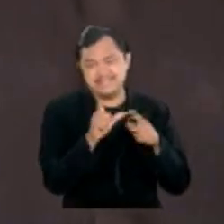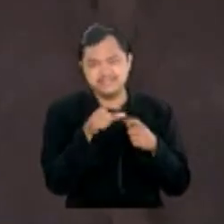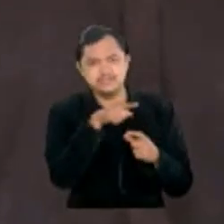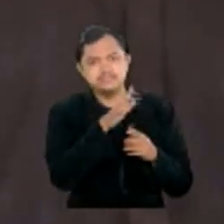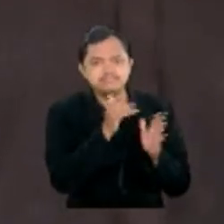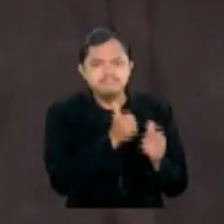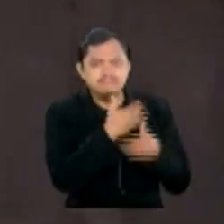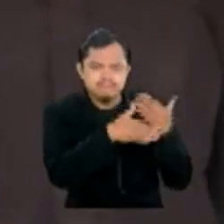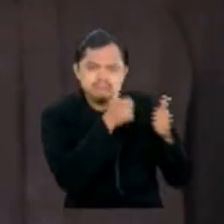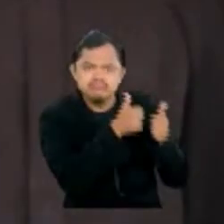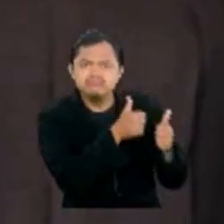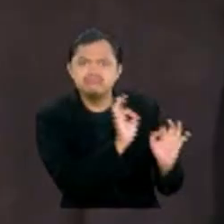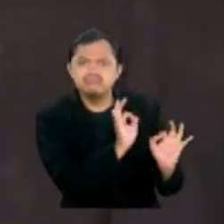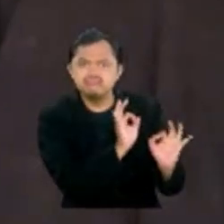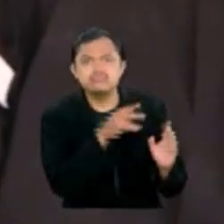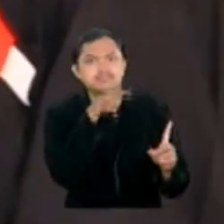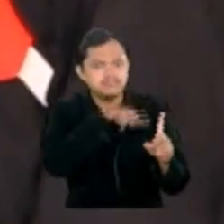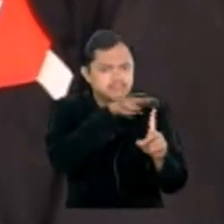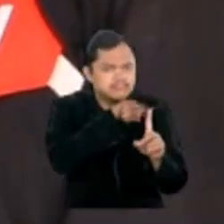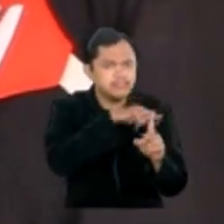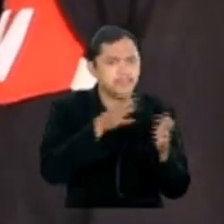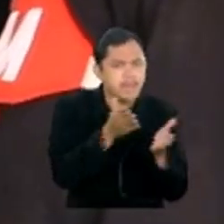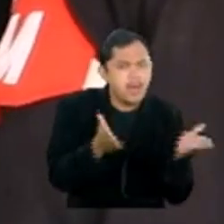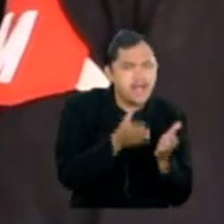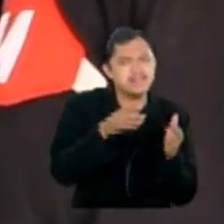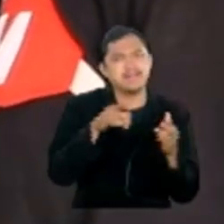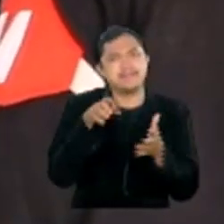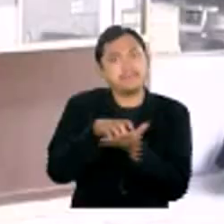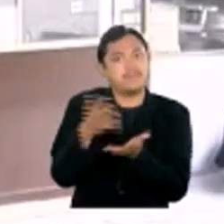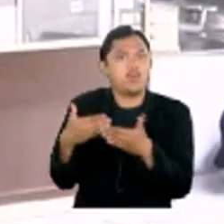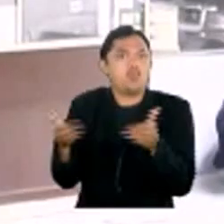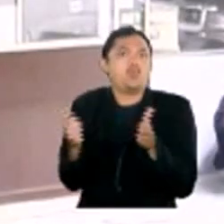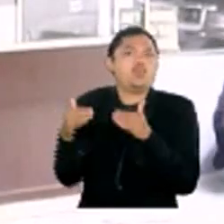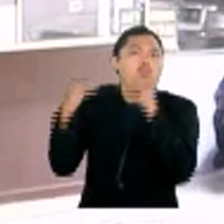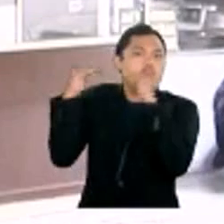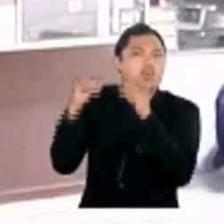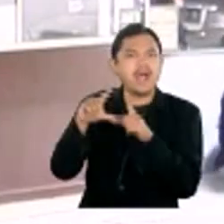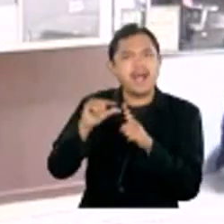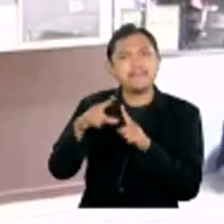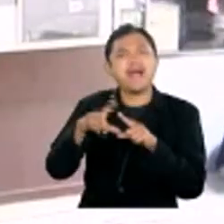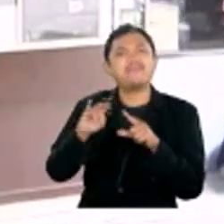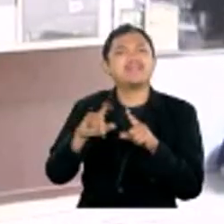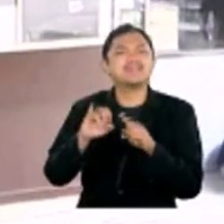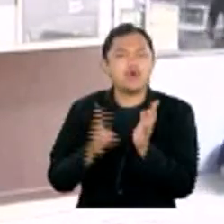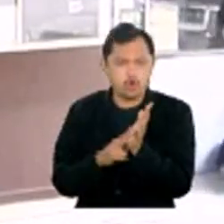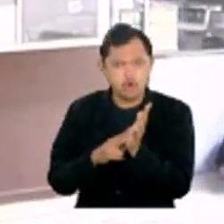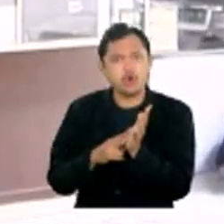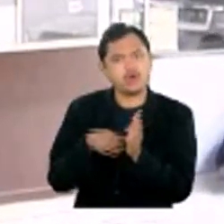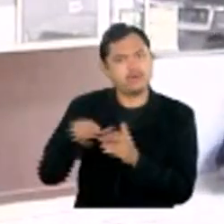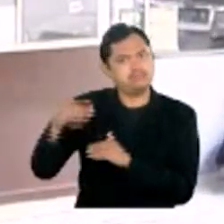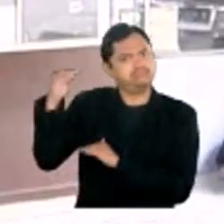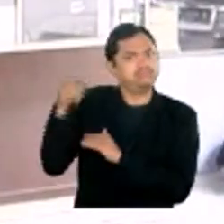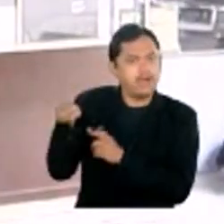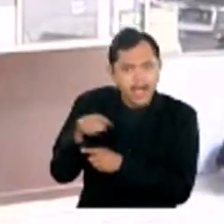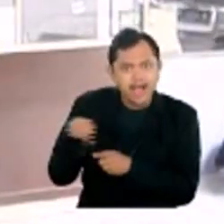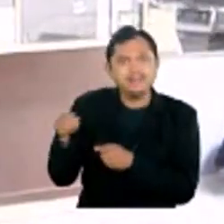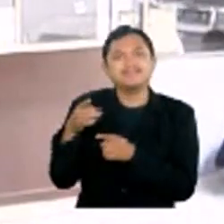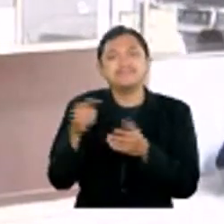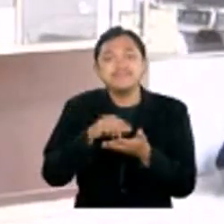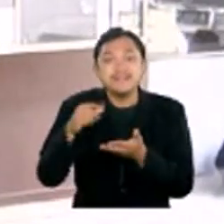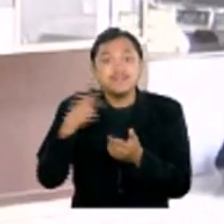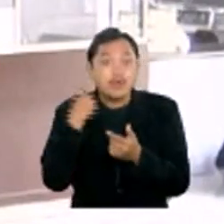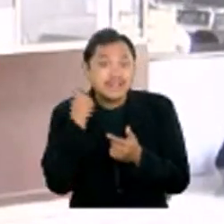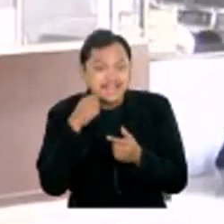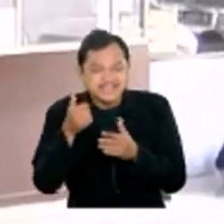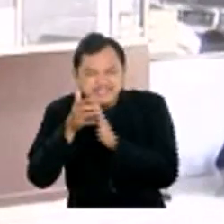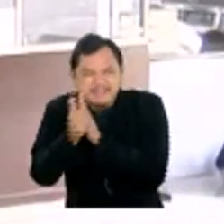masih menjalani perawatan di Pavilion Kartika RSPAD Gatot Subroto dan ditangani oleh sejumlah dokter spesialis,